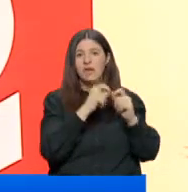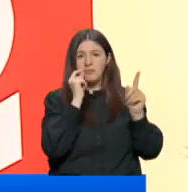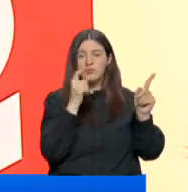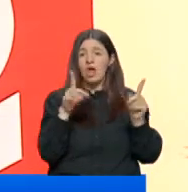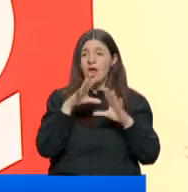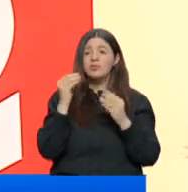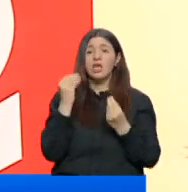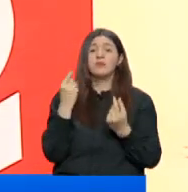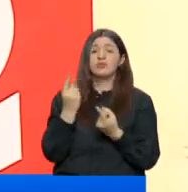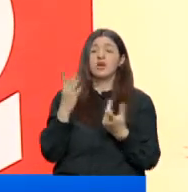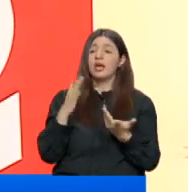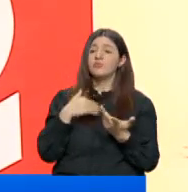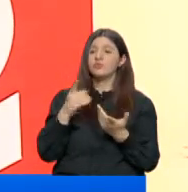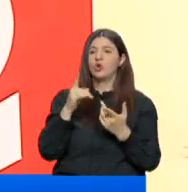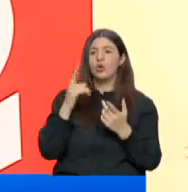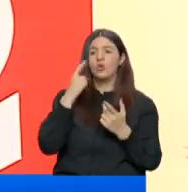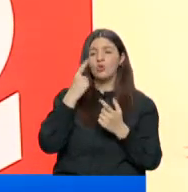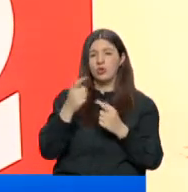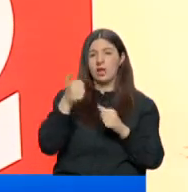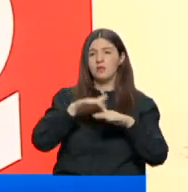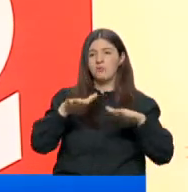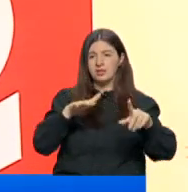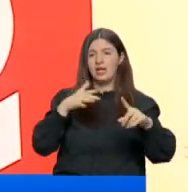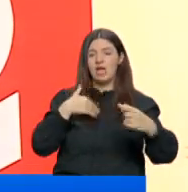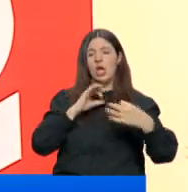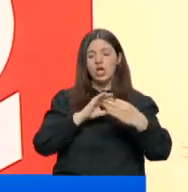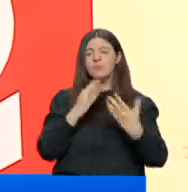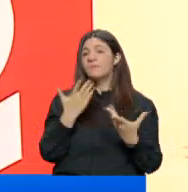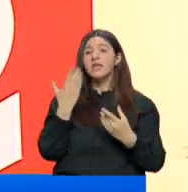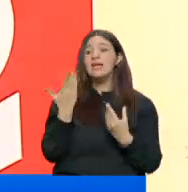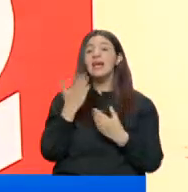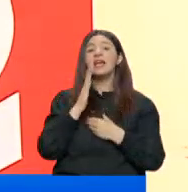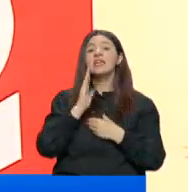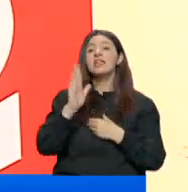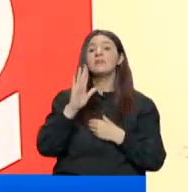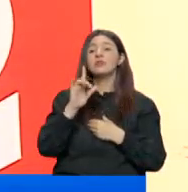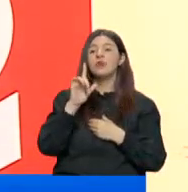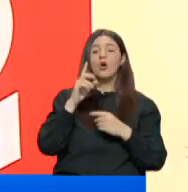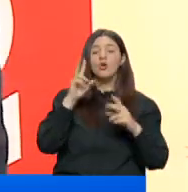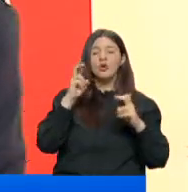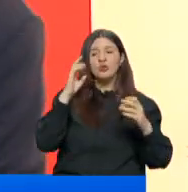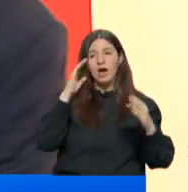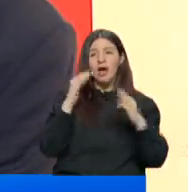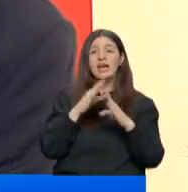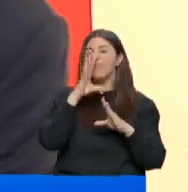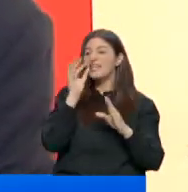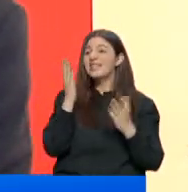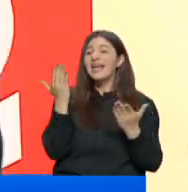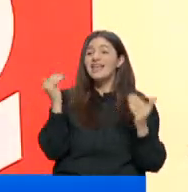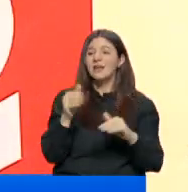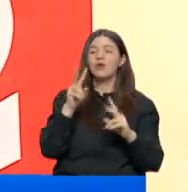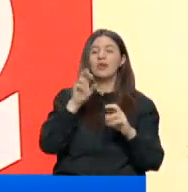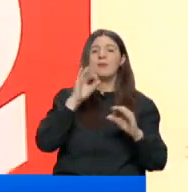iyi şeyler. Dolayısıyla biz şöyle formüle ediyoruz Altılı Masa'yla olan ilişkimizi. Neyin gitmesi gerektiği konusunda anlaşıyoruz da neyin gelmesi gerektiği konusunda